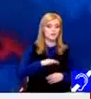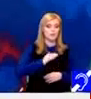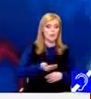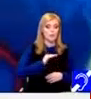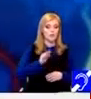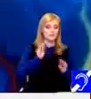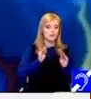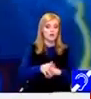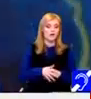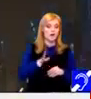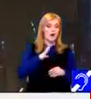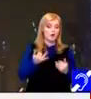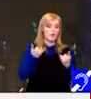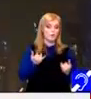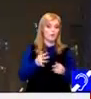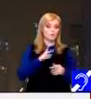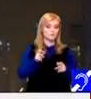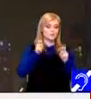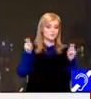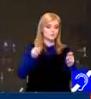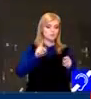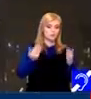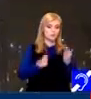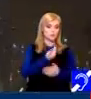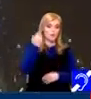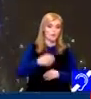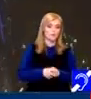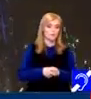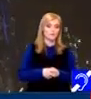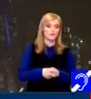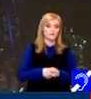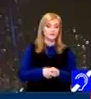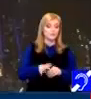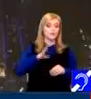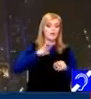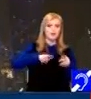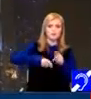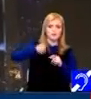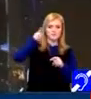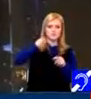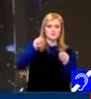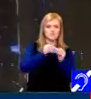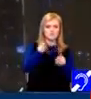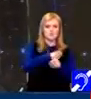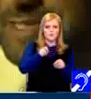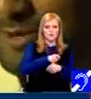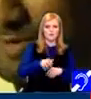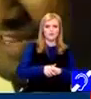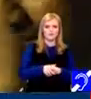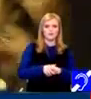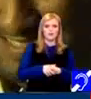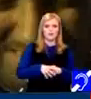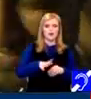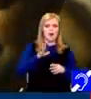dobărât recordul celui mai mare display. Are o lungime de 90 de metri și o lățime cu 10 metri mai mare decât înălțimea celebrului Big